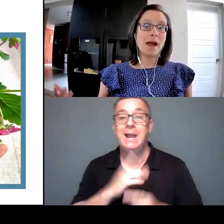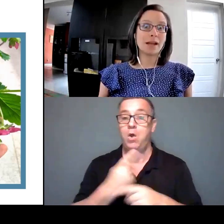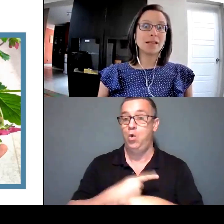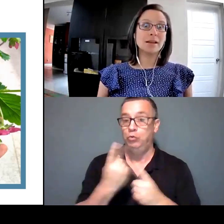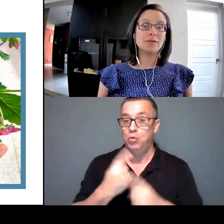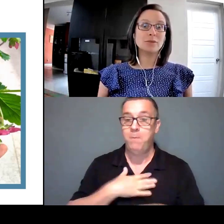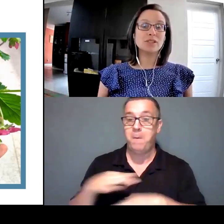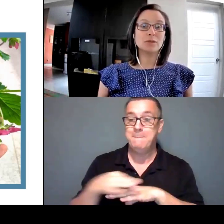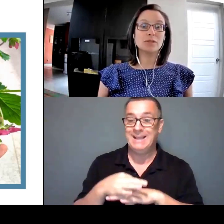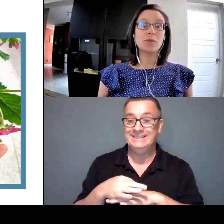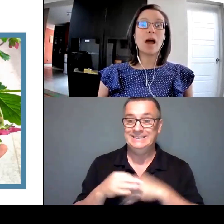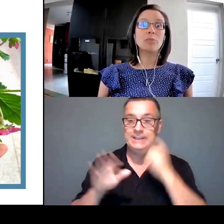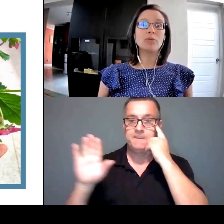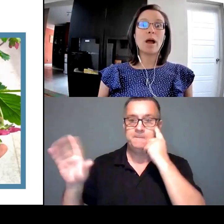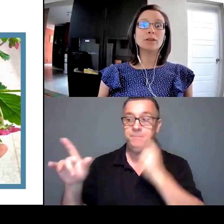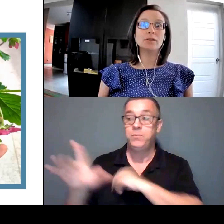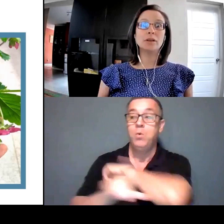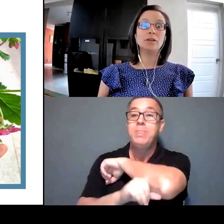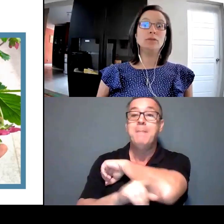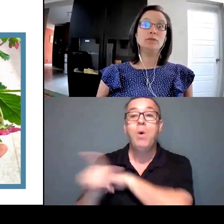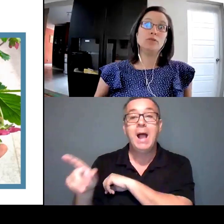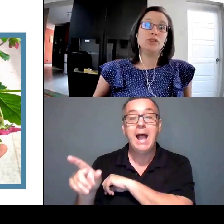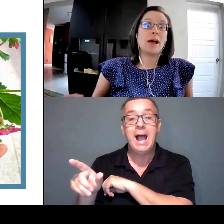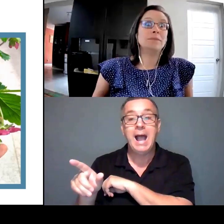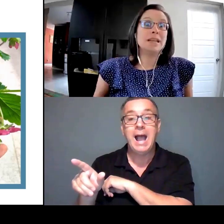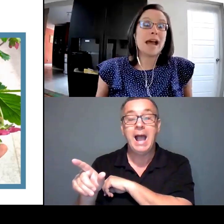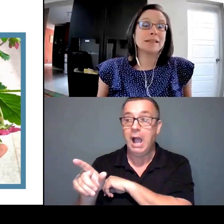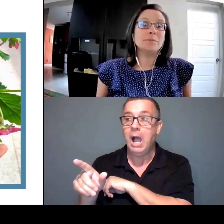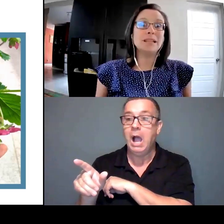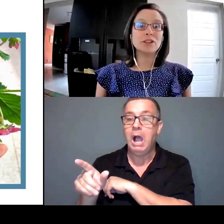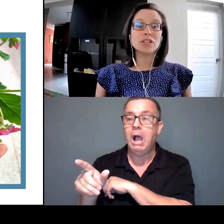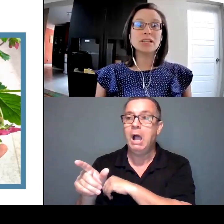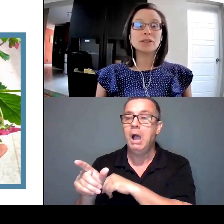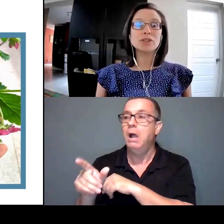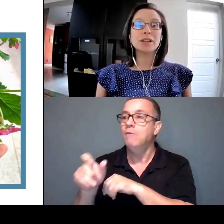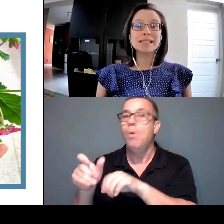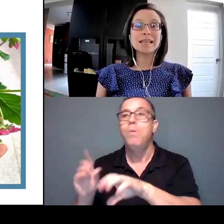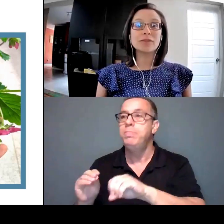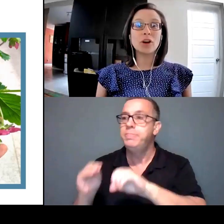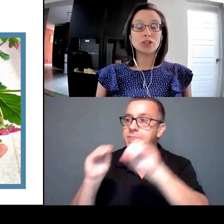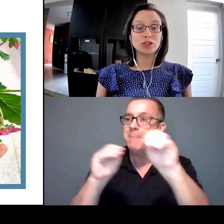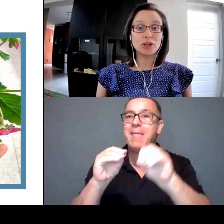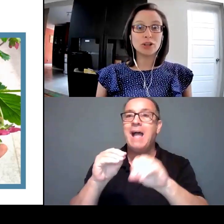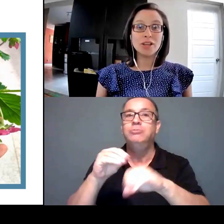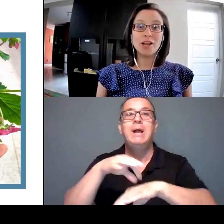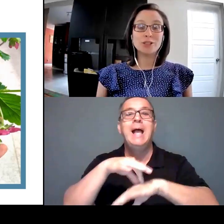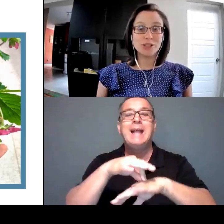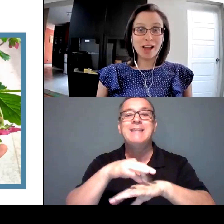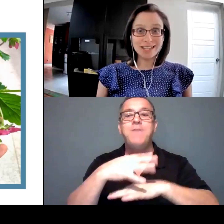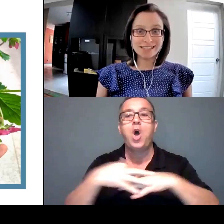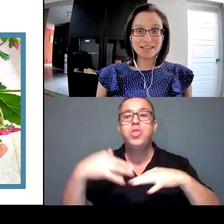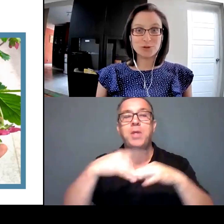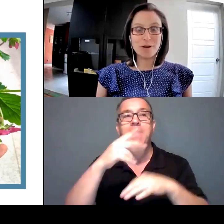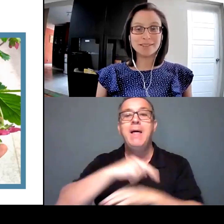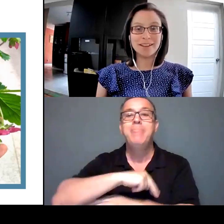mon mari, dans le fond, son emploi nous a amenés à déménager dans une réserve autochtone du nord